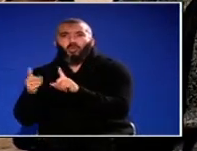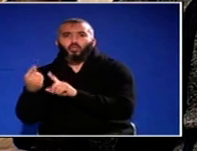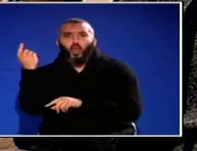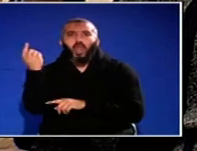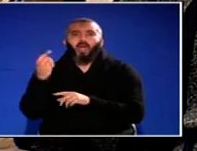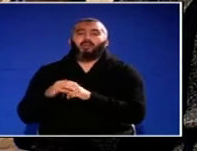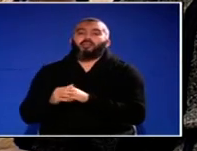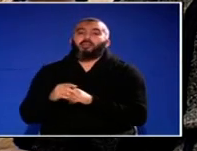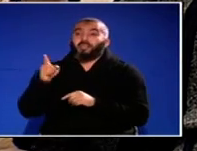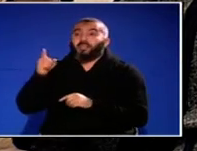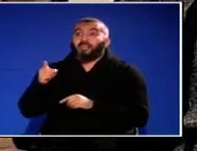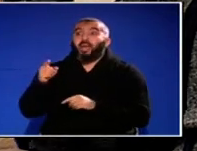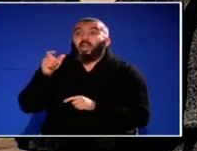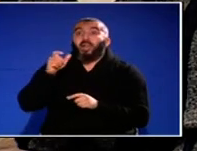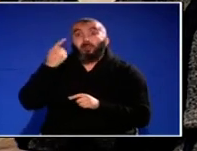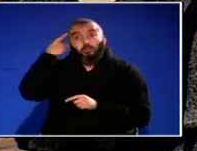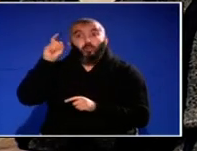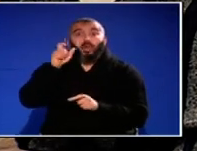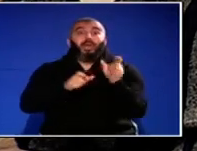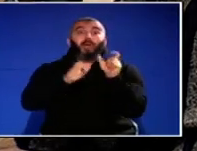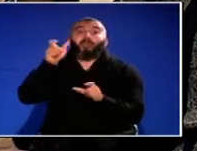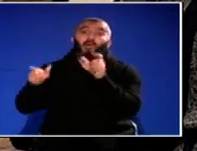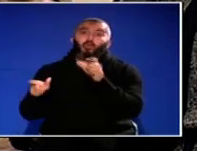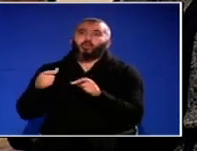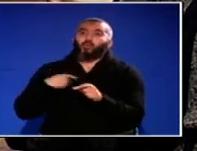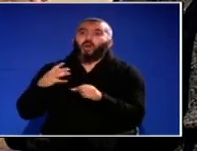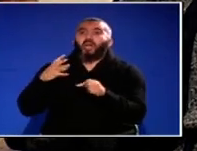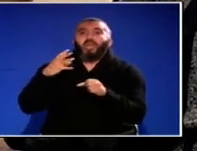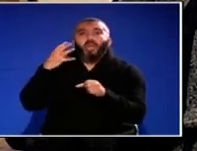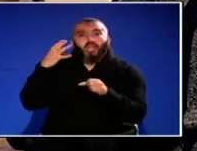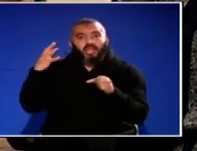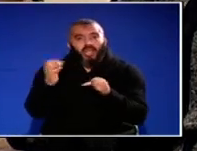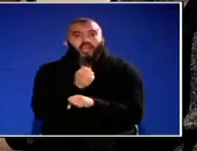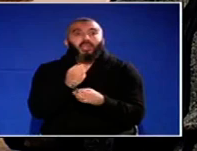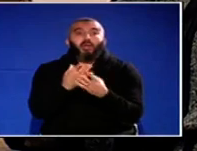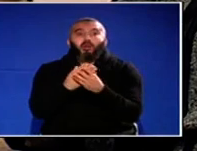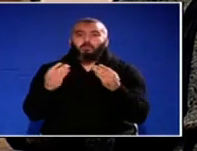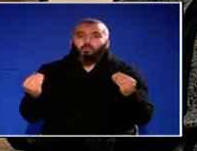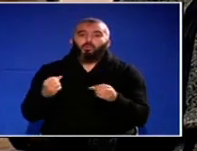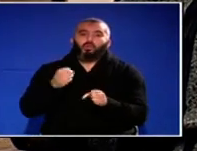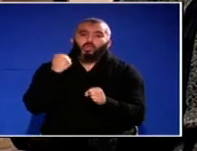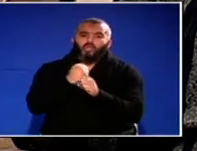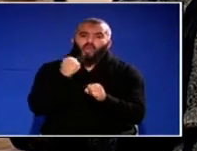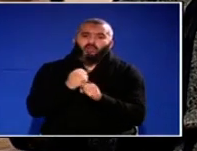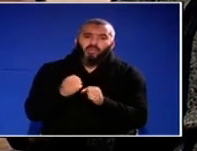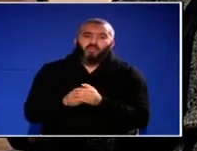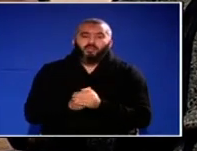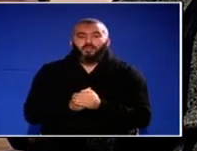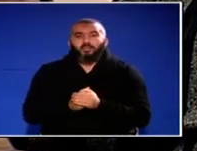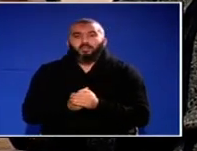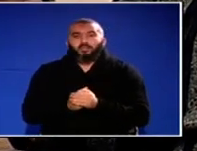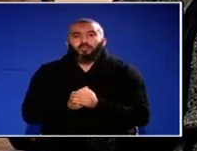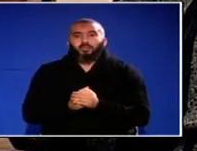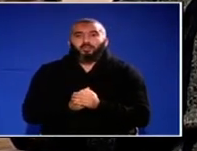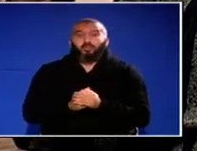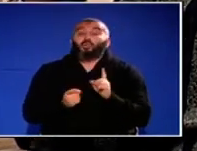لكي يتزود وتزود صح جات في الحج، ولكن هذا التزود إذن موجود في كل الأشهر وخاصة في هذه